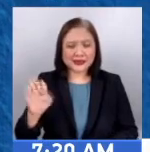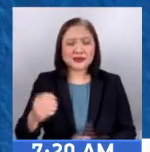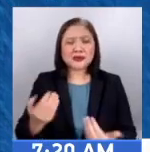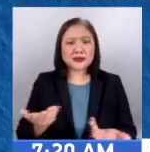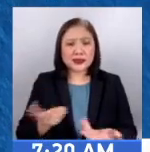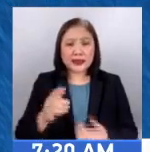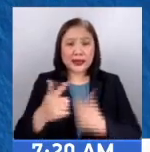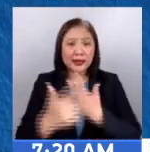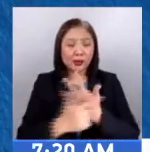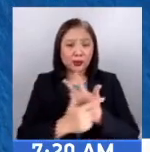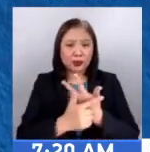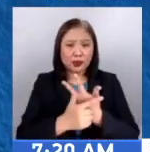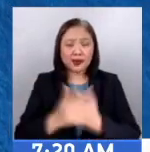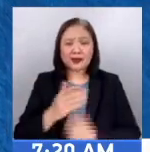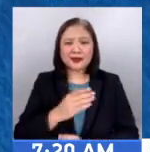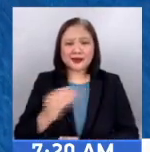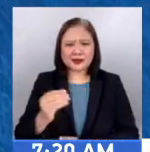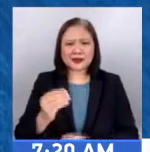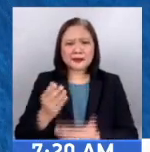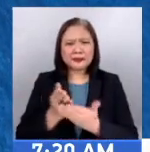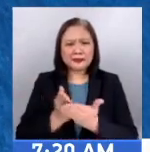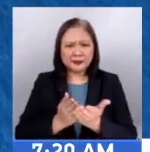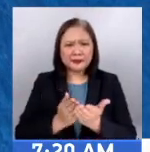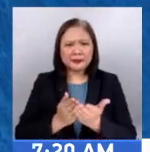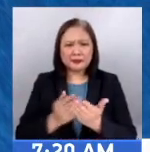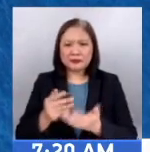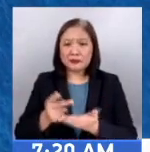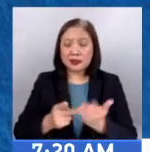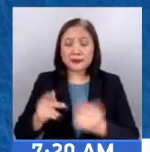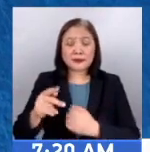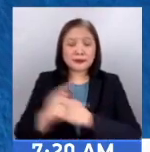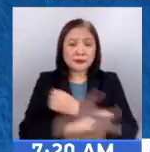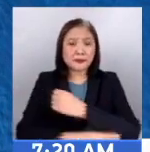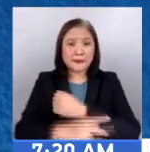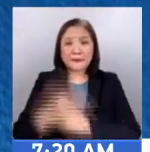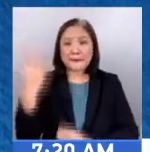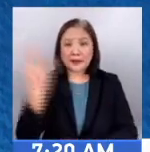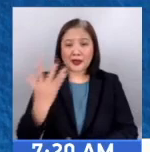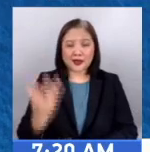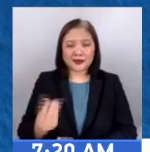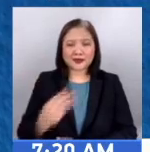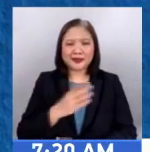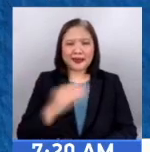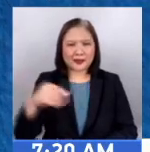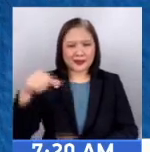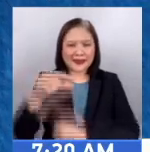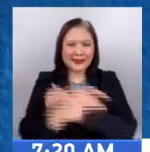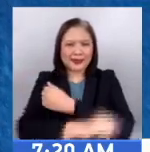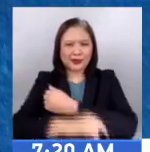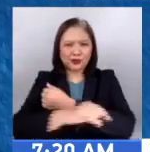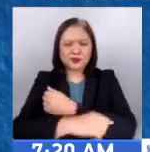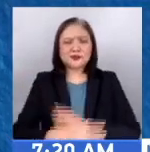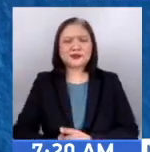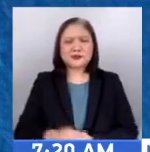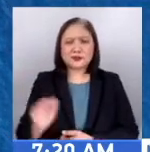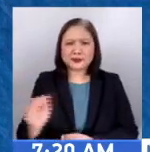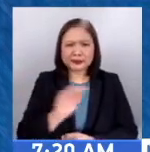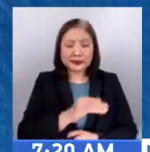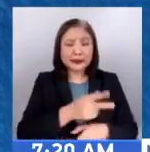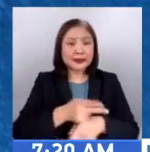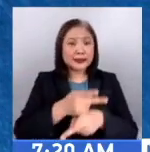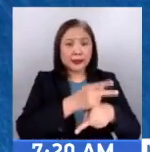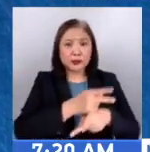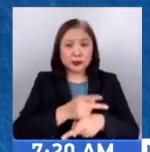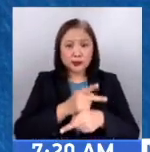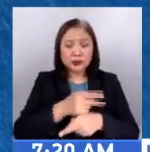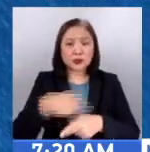at ilang bahagi ng probinsya ng Batangas at maging dyan sa Quezon. Pinag-iingat po ng pag-asa yung mga residente sa binanggit natin mga lugar